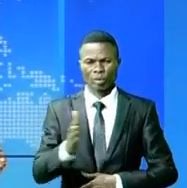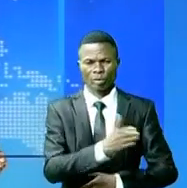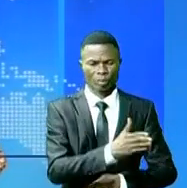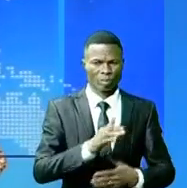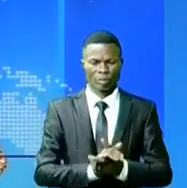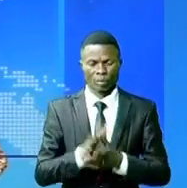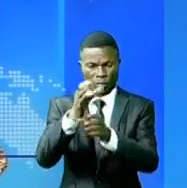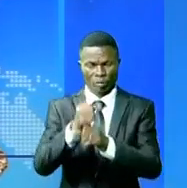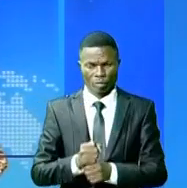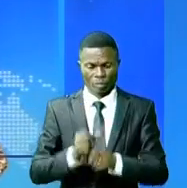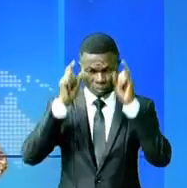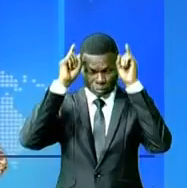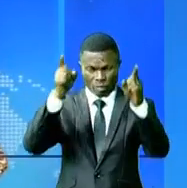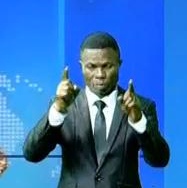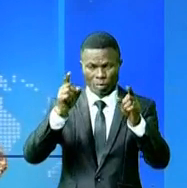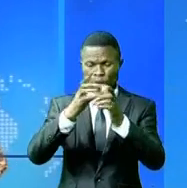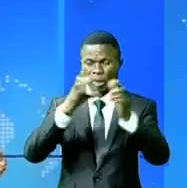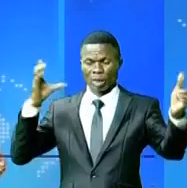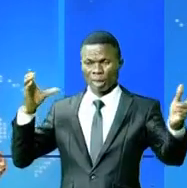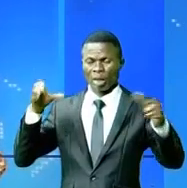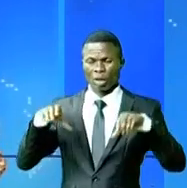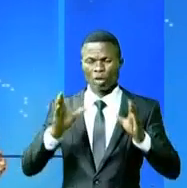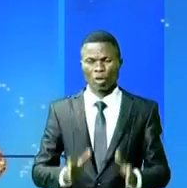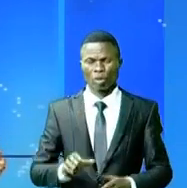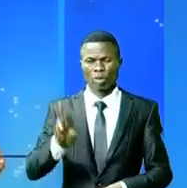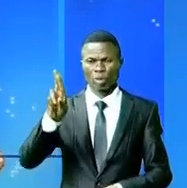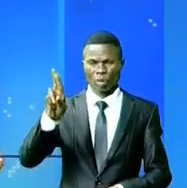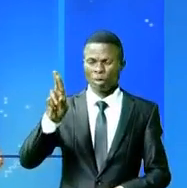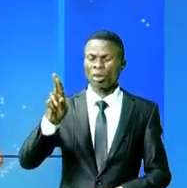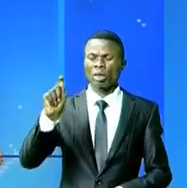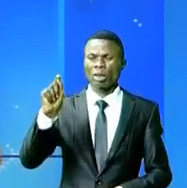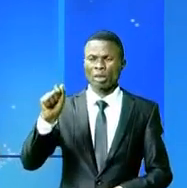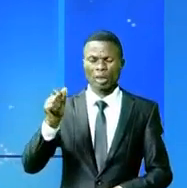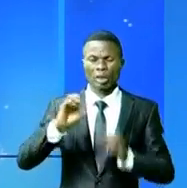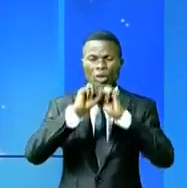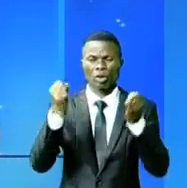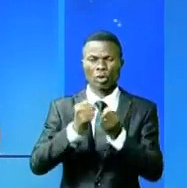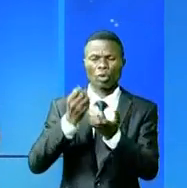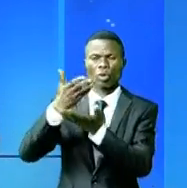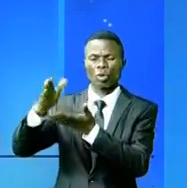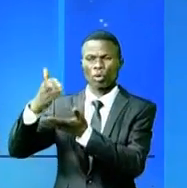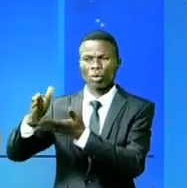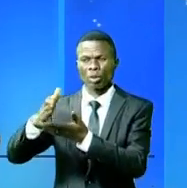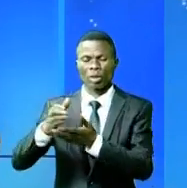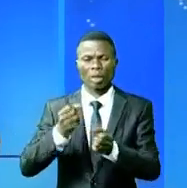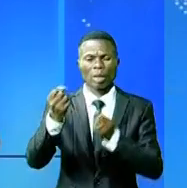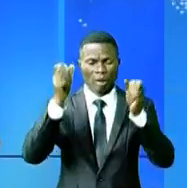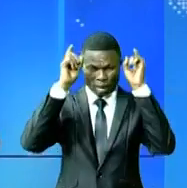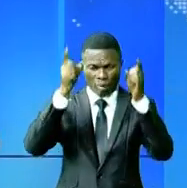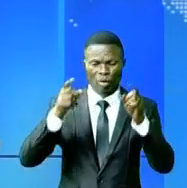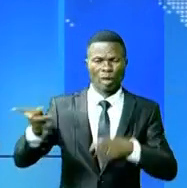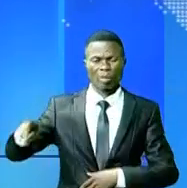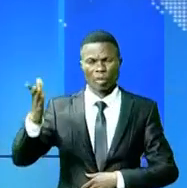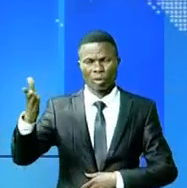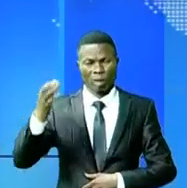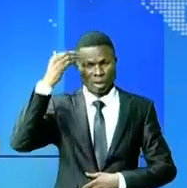Après l'acquisition de bus de transport congolaise, Transco, cette société s'attelle au déploiement des engins à travers les